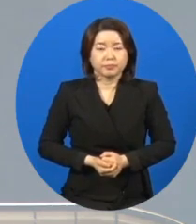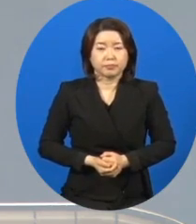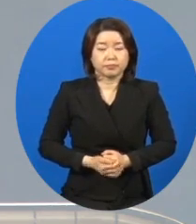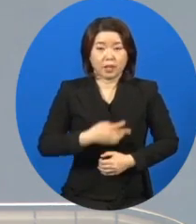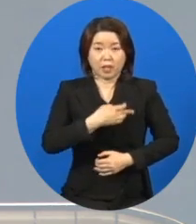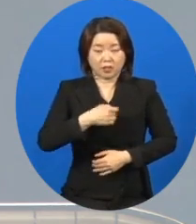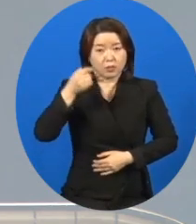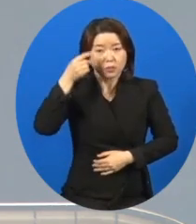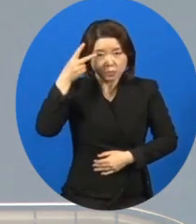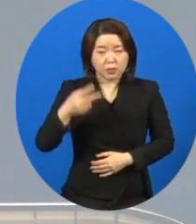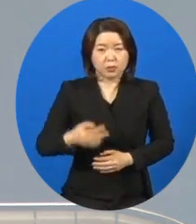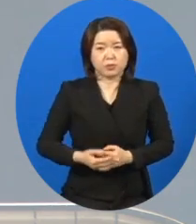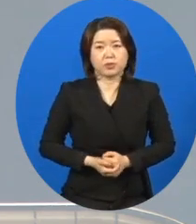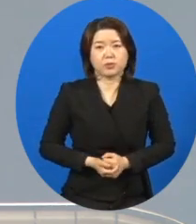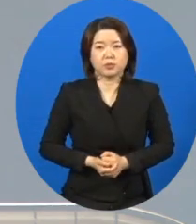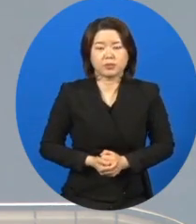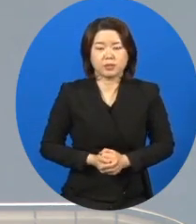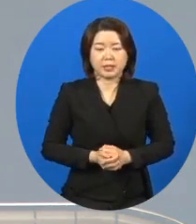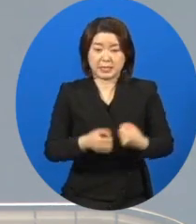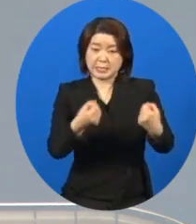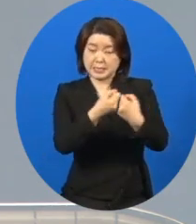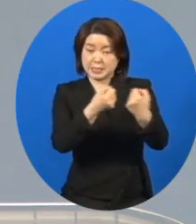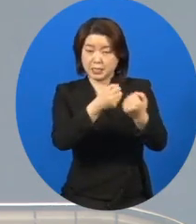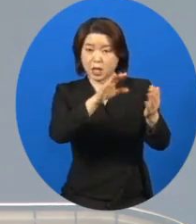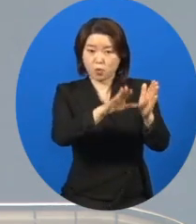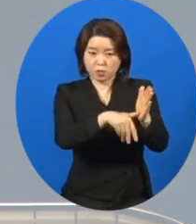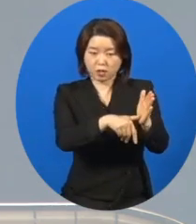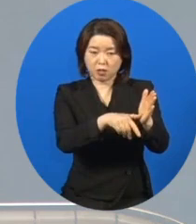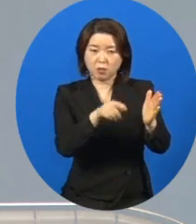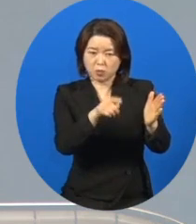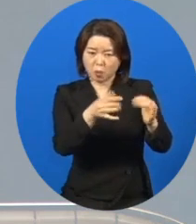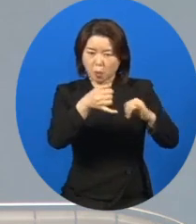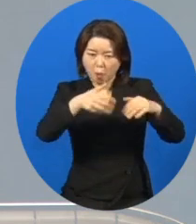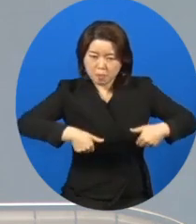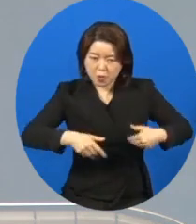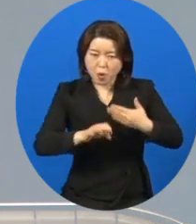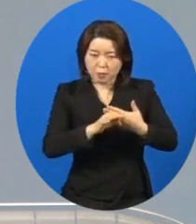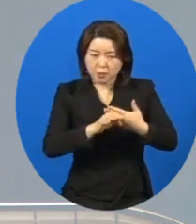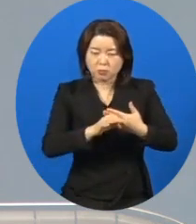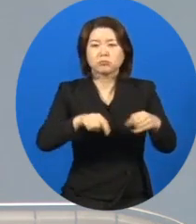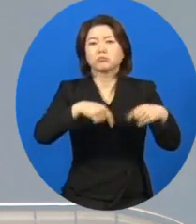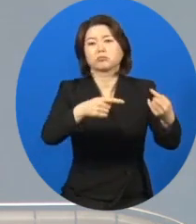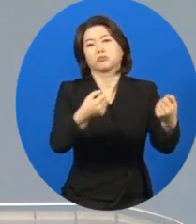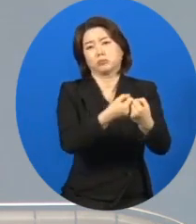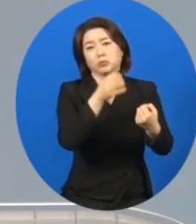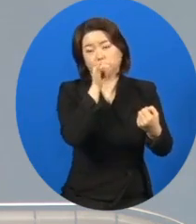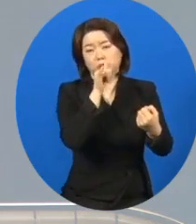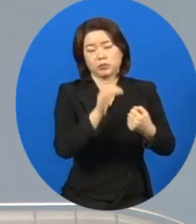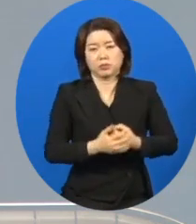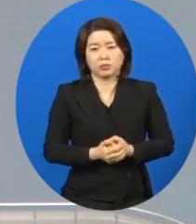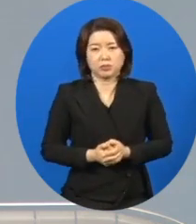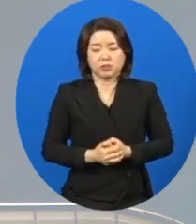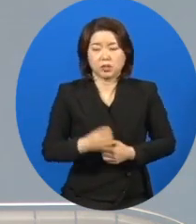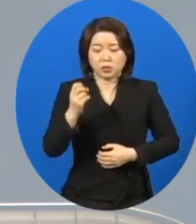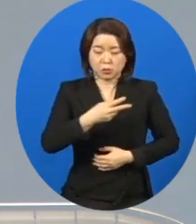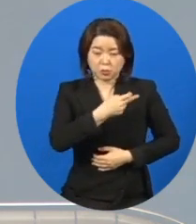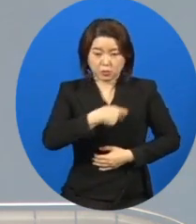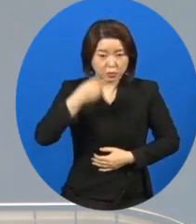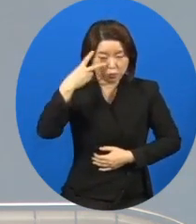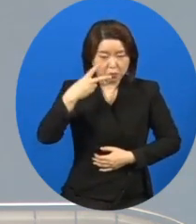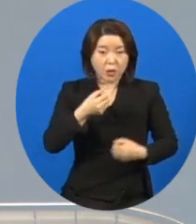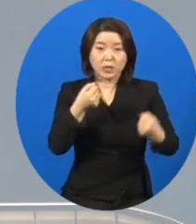사도 바울도 싸워야 할 때는 싸웠다는 거예요. 그런데 사도 바울이 싸우긴